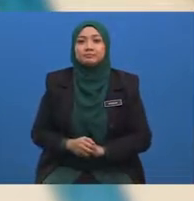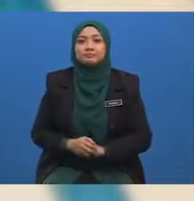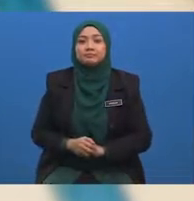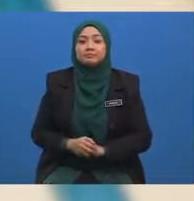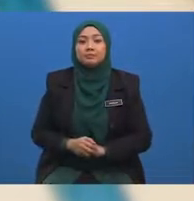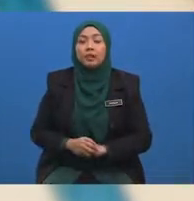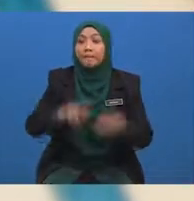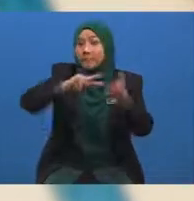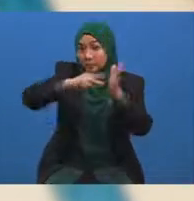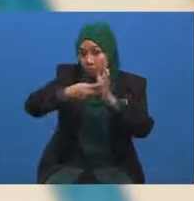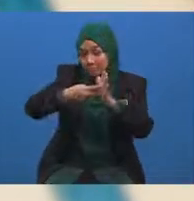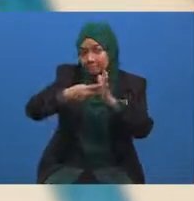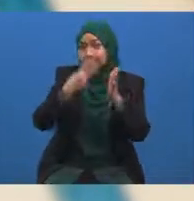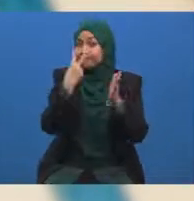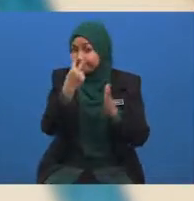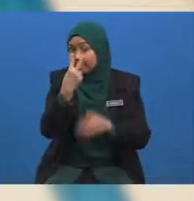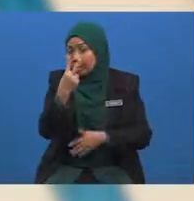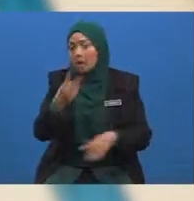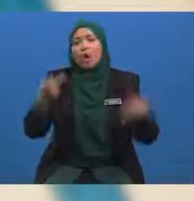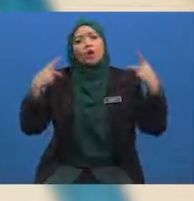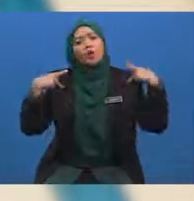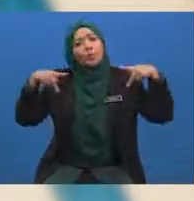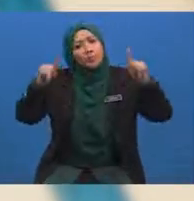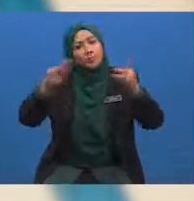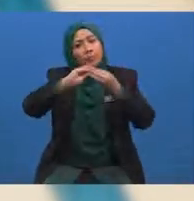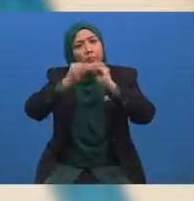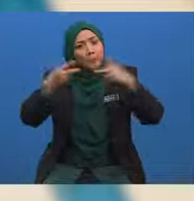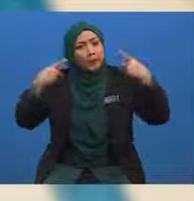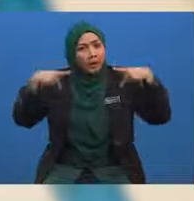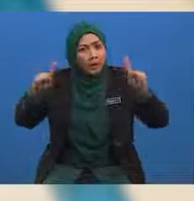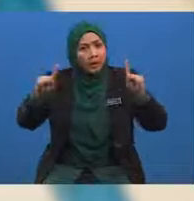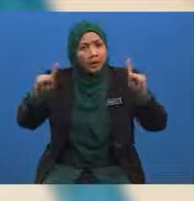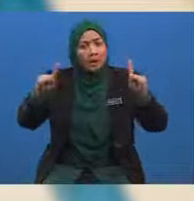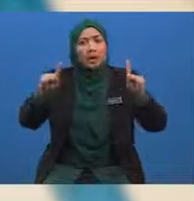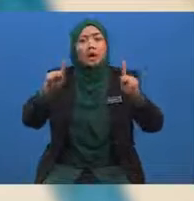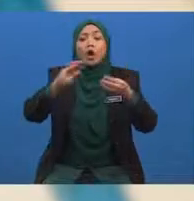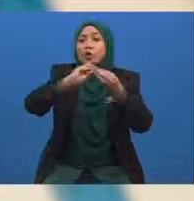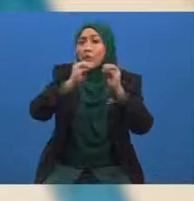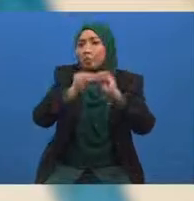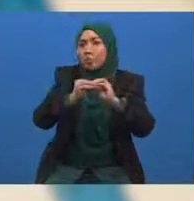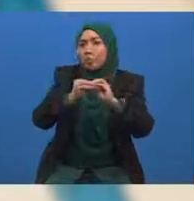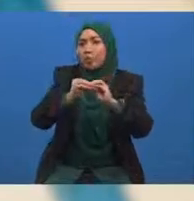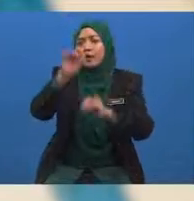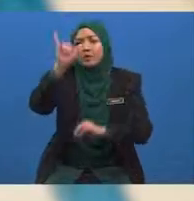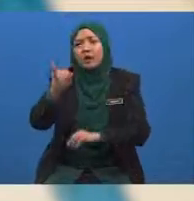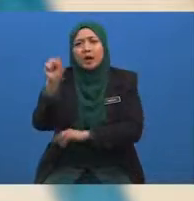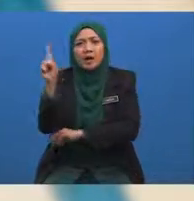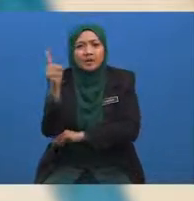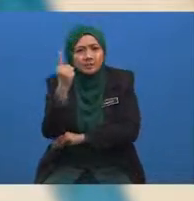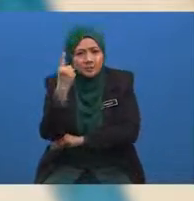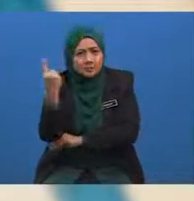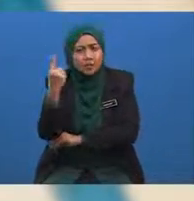Nombor perdana ialah nombor yang hanya boleh dibahagi dengan 1